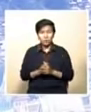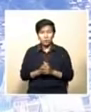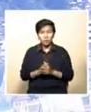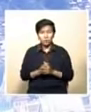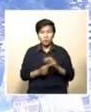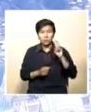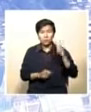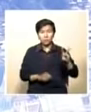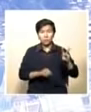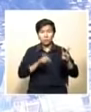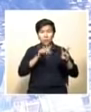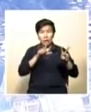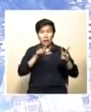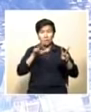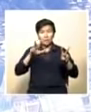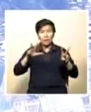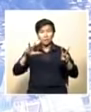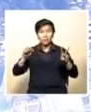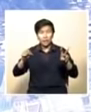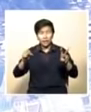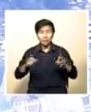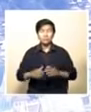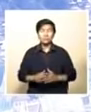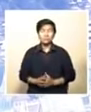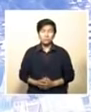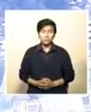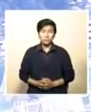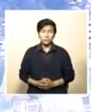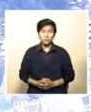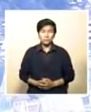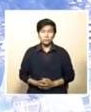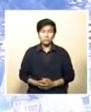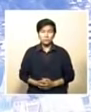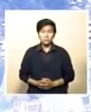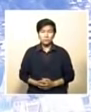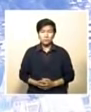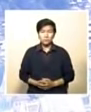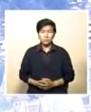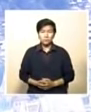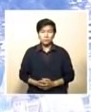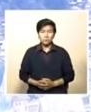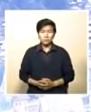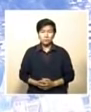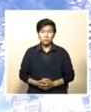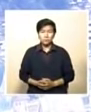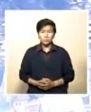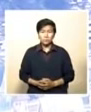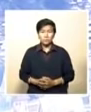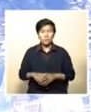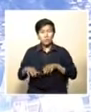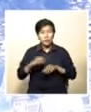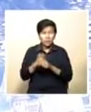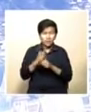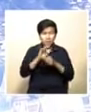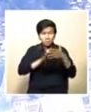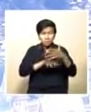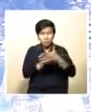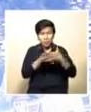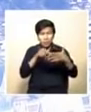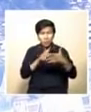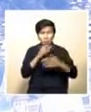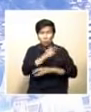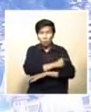ศโดยมีผู้ที่จะรับไป2หน่วยคือกระทรวงสาธารณสุขและกระทรวงมหาดไท